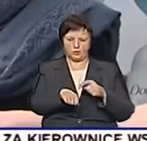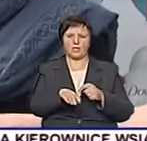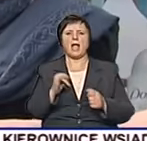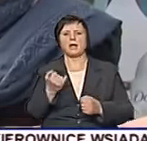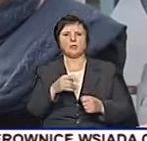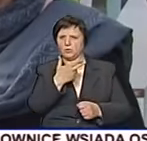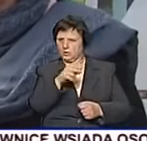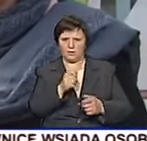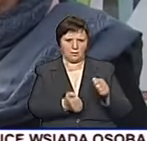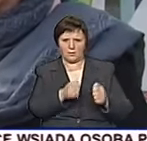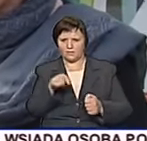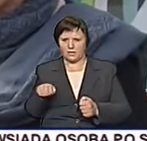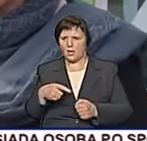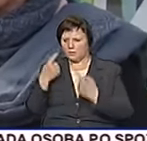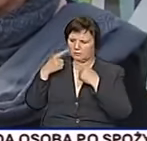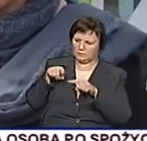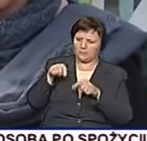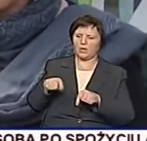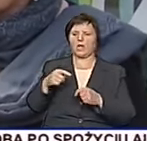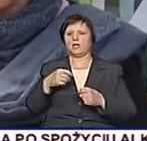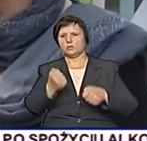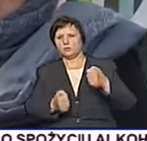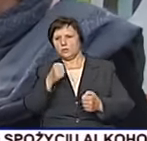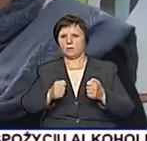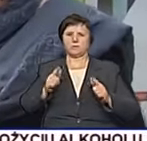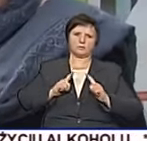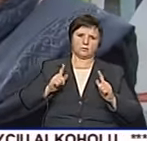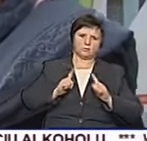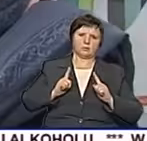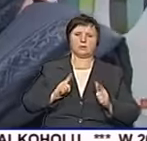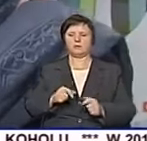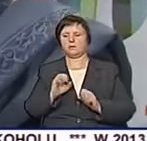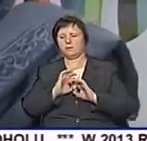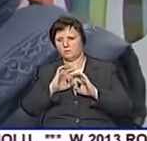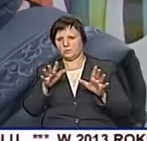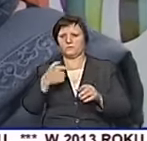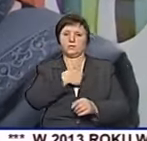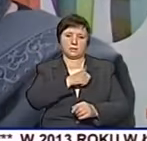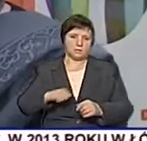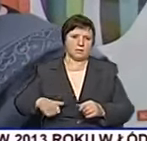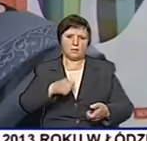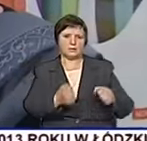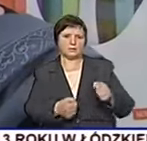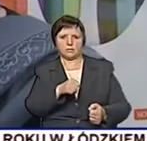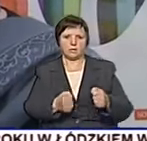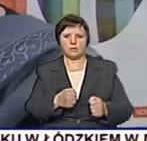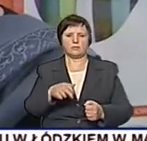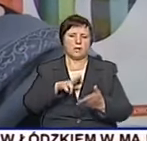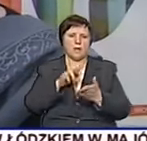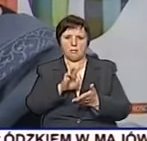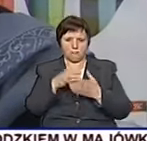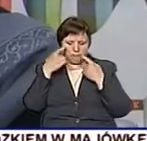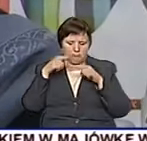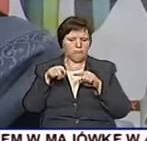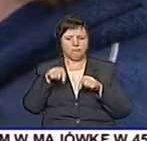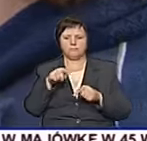wypadku zwraca pani uwagę, czy kierowca jest wypoczęty, czy jest trzeźwy? No na pewno, oczywiście. Sama jestem kierowcą i na pewno zwracam